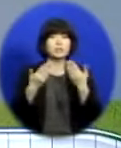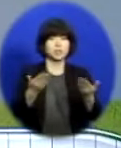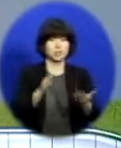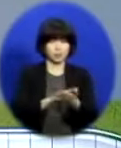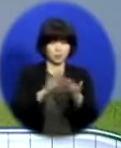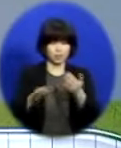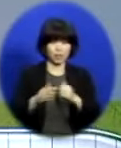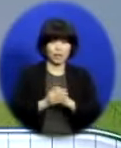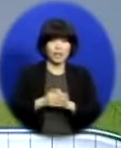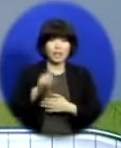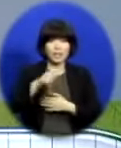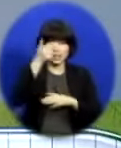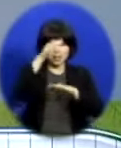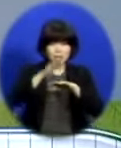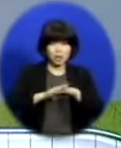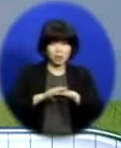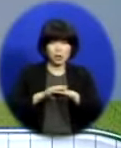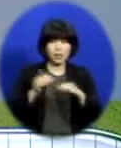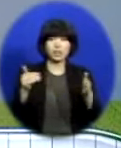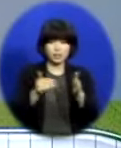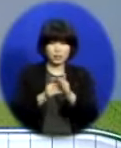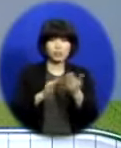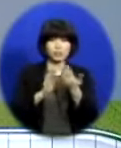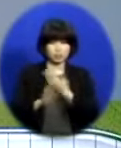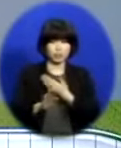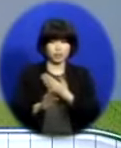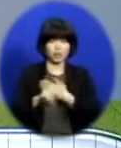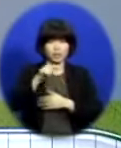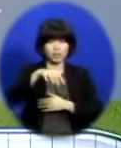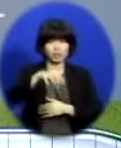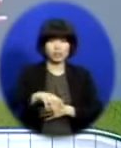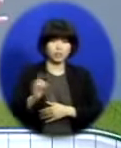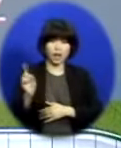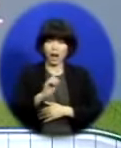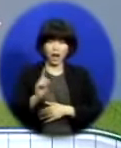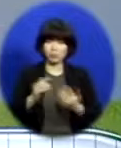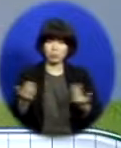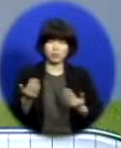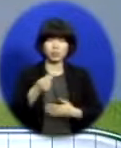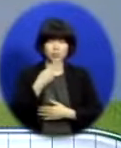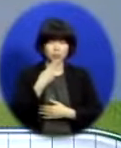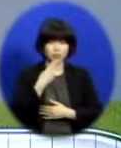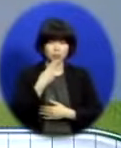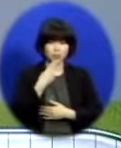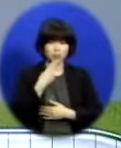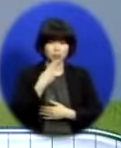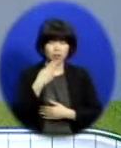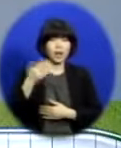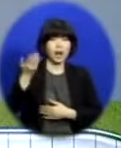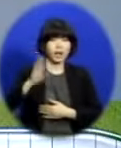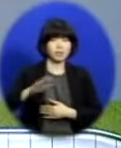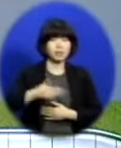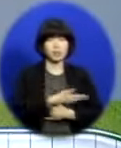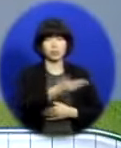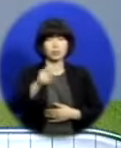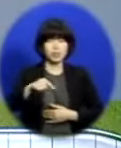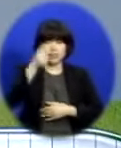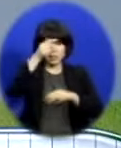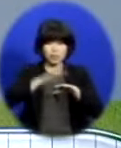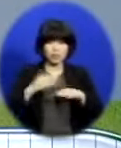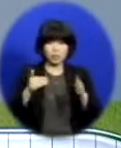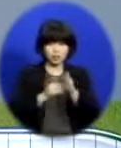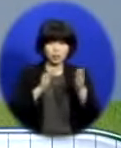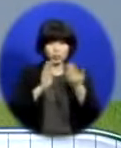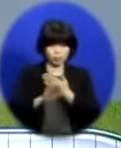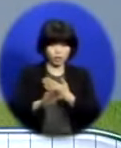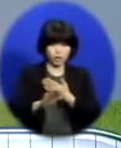말씀하십니다이 예배가 끝 여기서는 아무 일이 없었어요 여러분이 예배가 끝나고